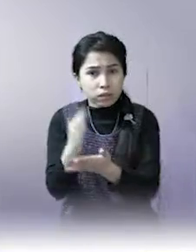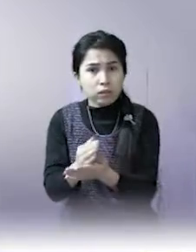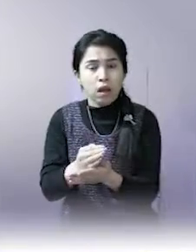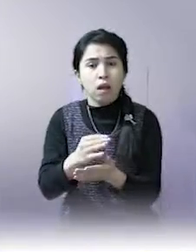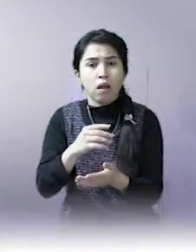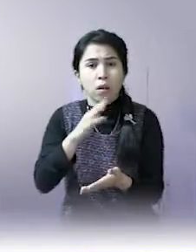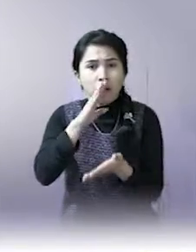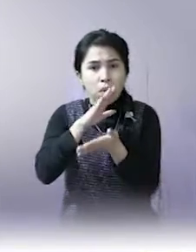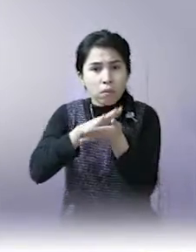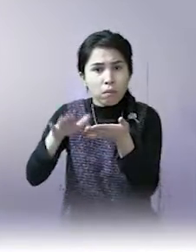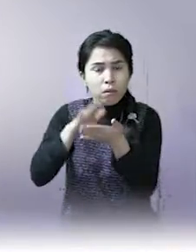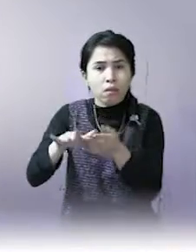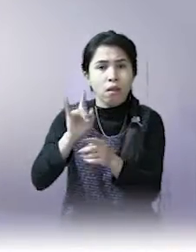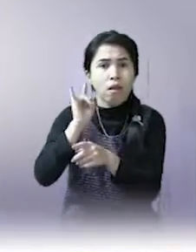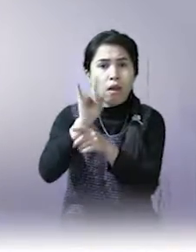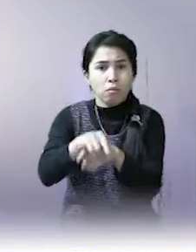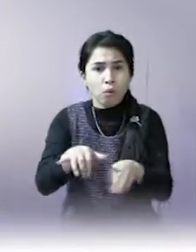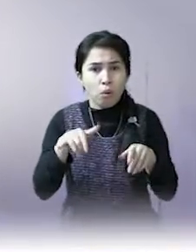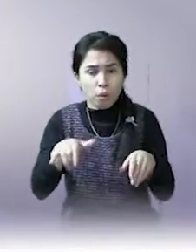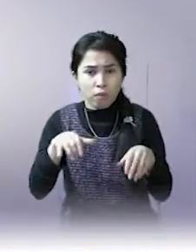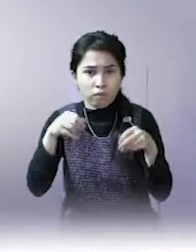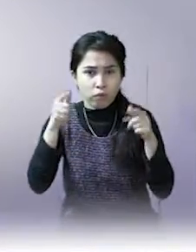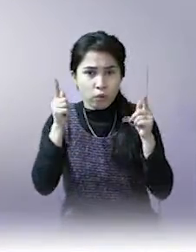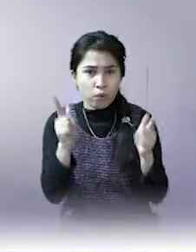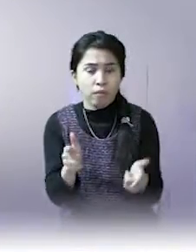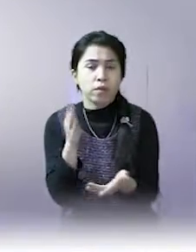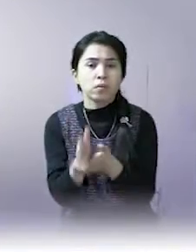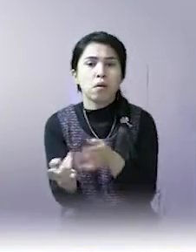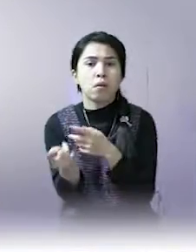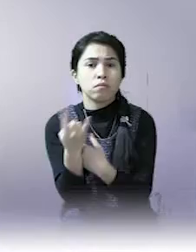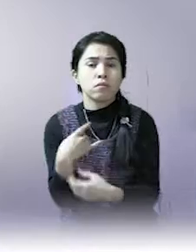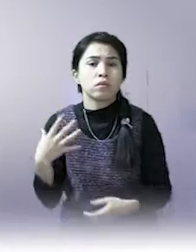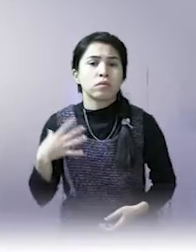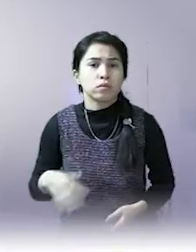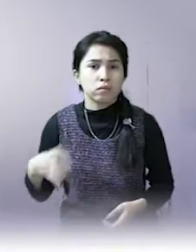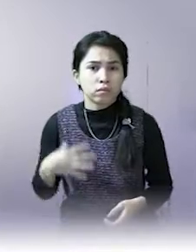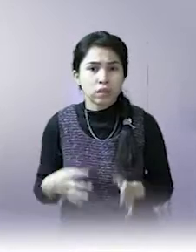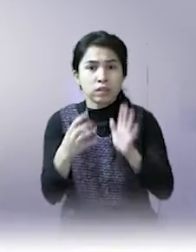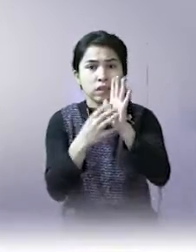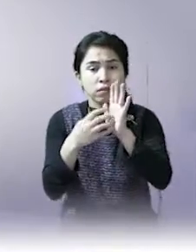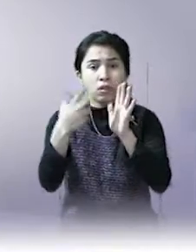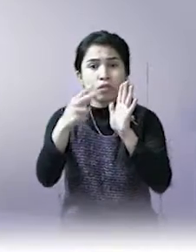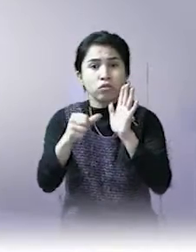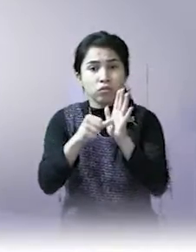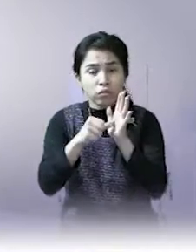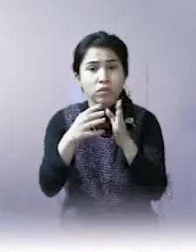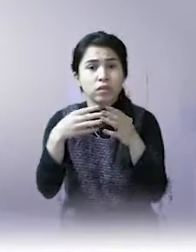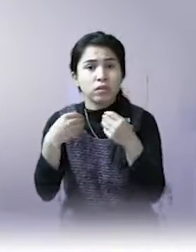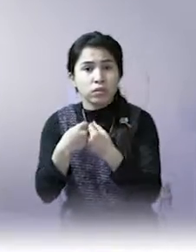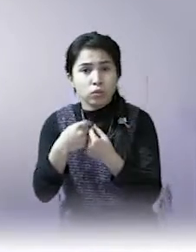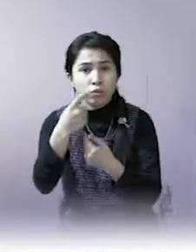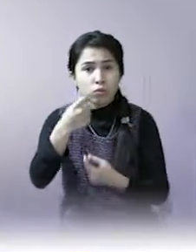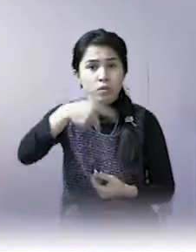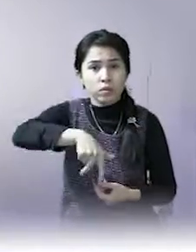жаңа жәрдемақыдан бөлек атаулы әлеуметтік көмек беріледі. Бұған қоса кепілдікті әлеуметтік топтама ұсынылады. Яғни